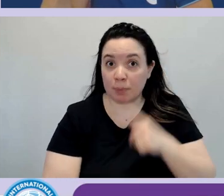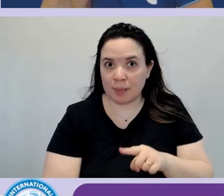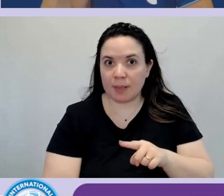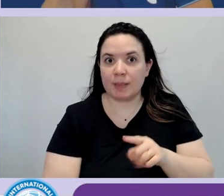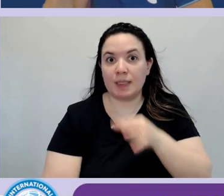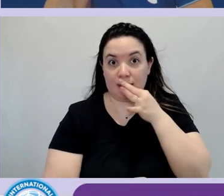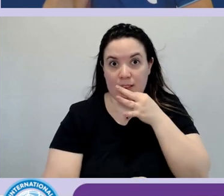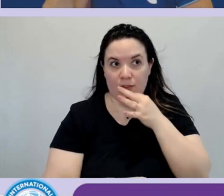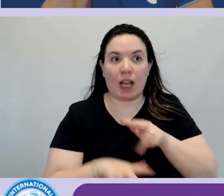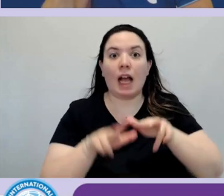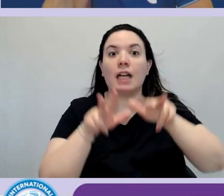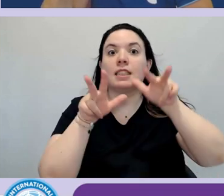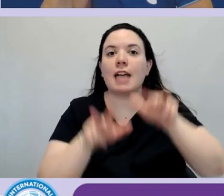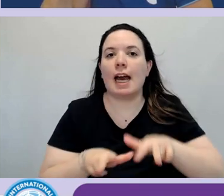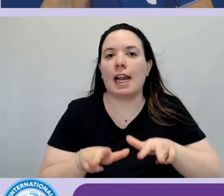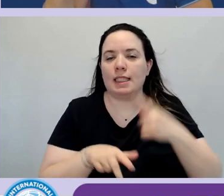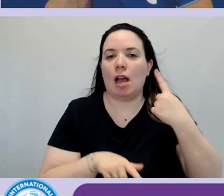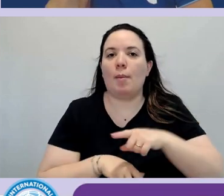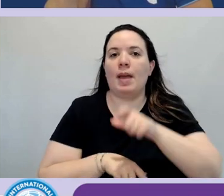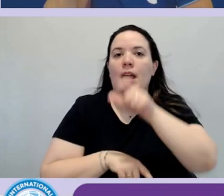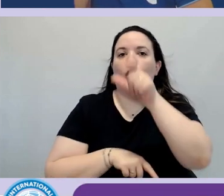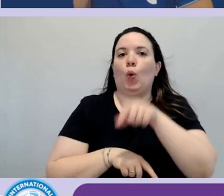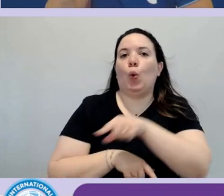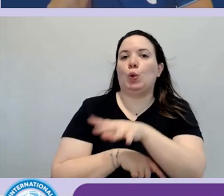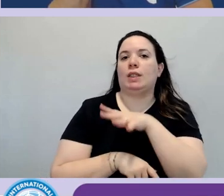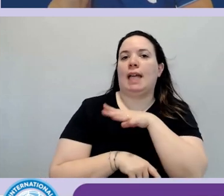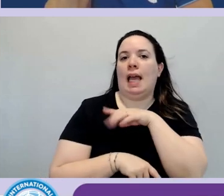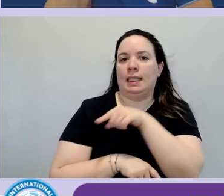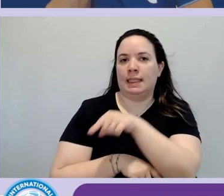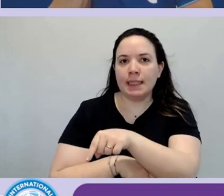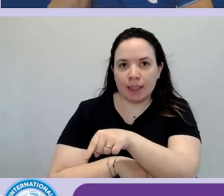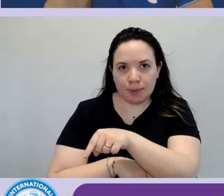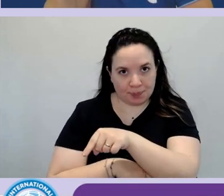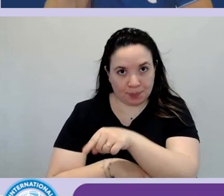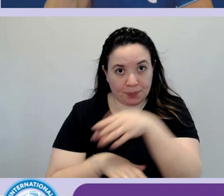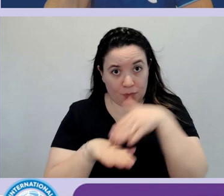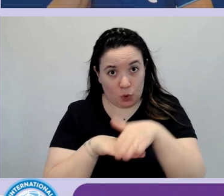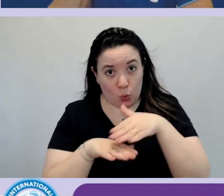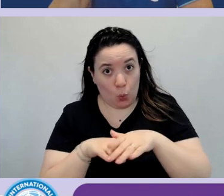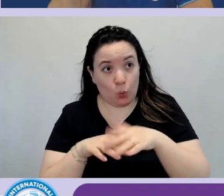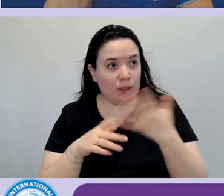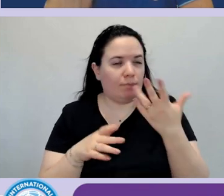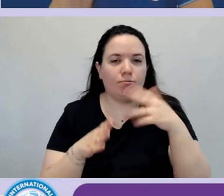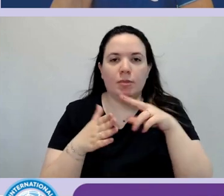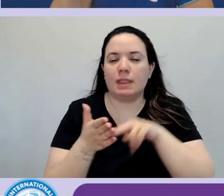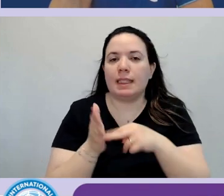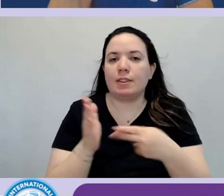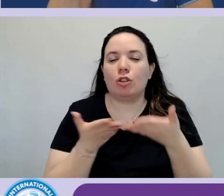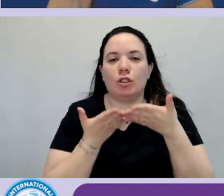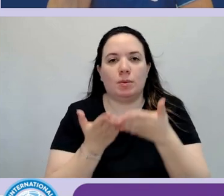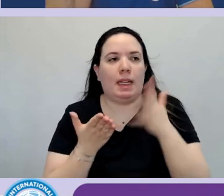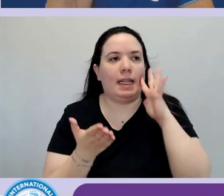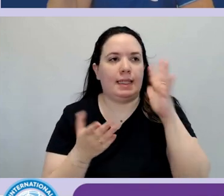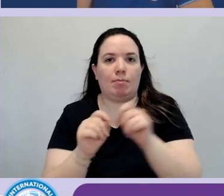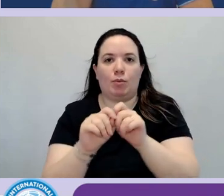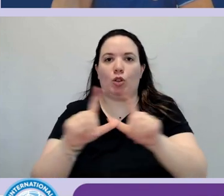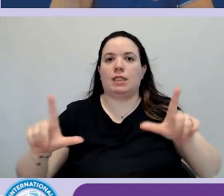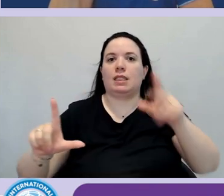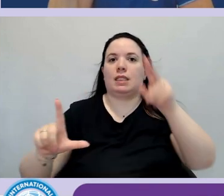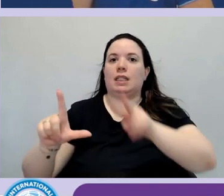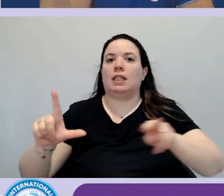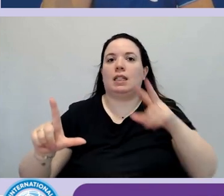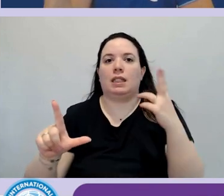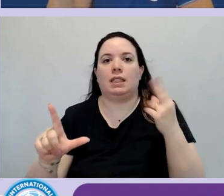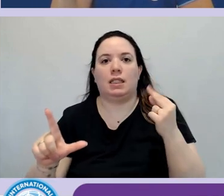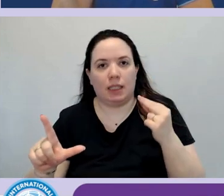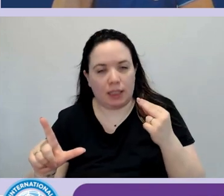strumenti ma è una garanzia anche per l'utente un po' quello che usando le tecnologie assistive quando utilizzate lo screen reader ad esempio